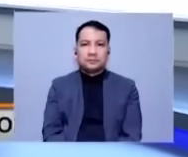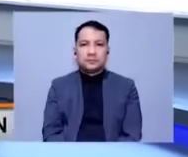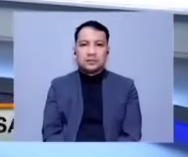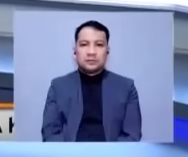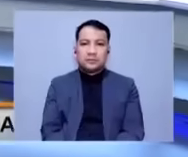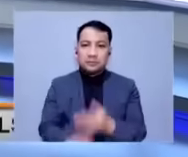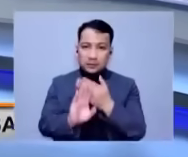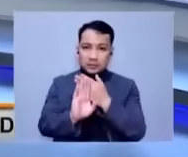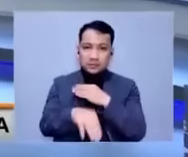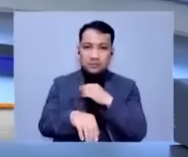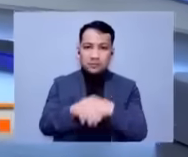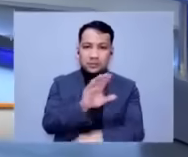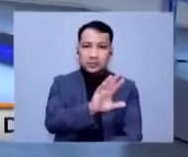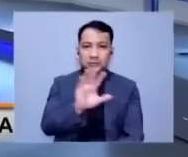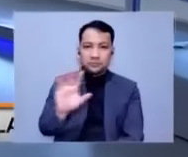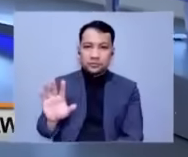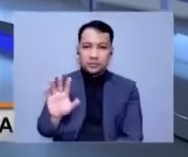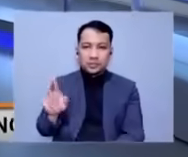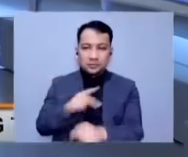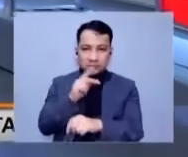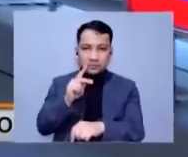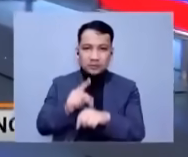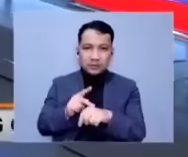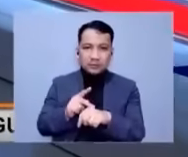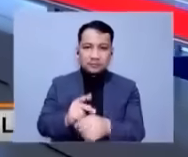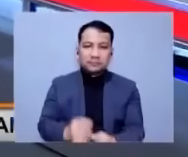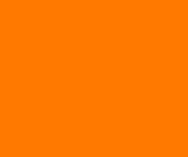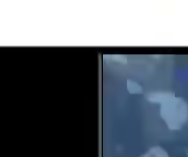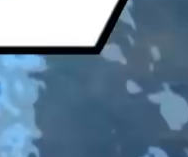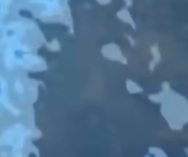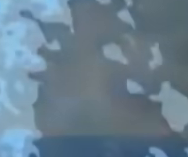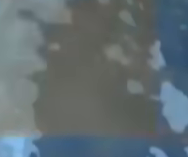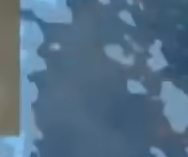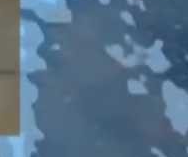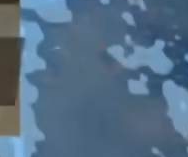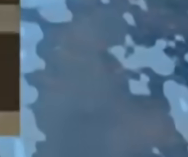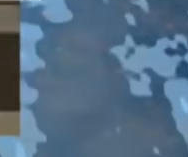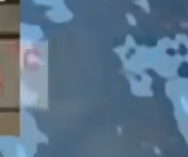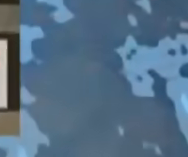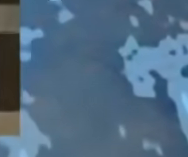lahat ng yan sa pagbabalik ng Frontline Pilipinas.